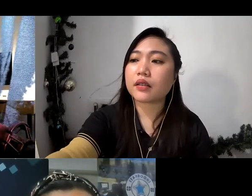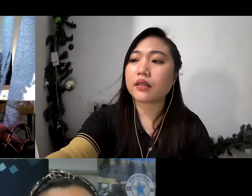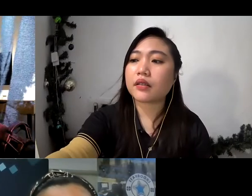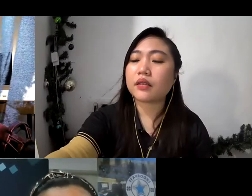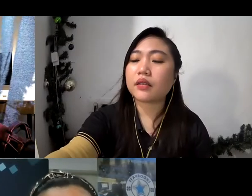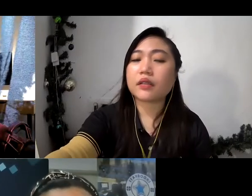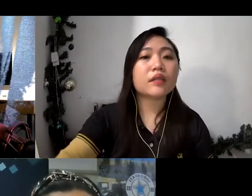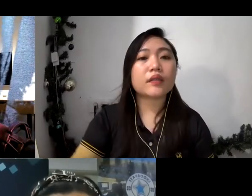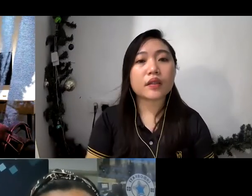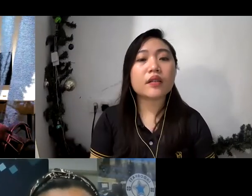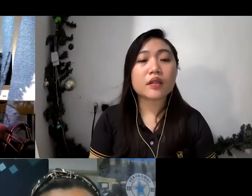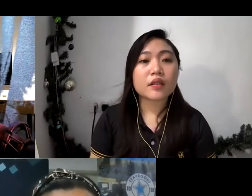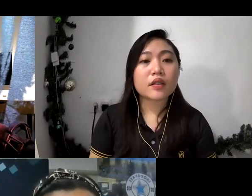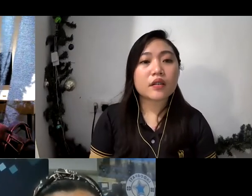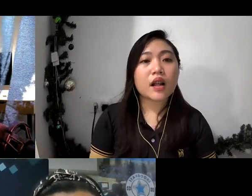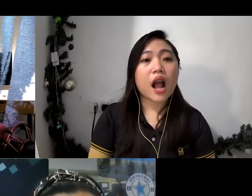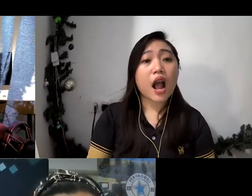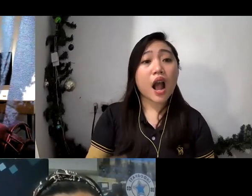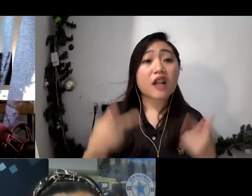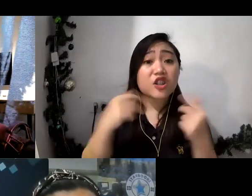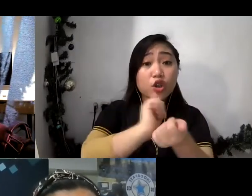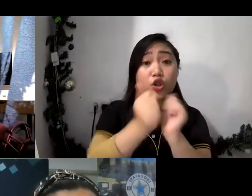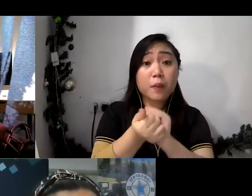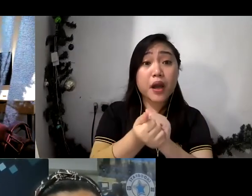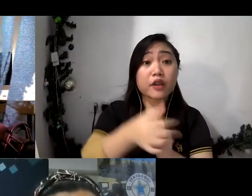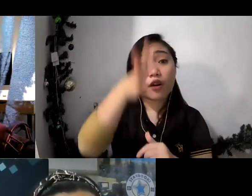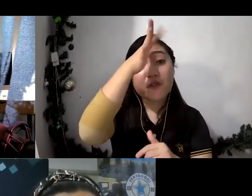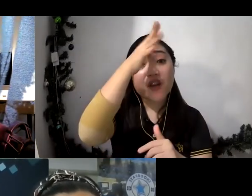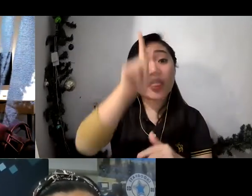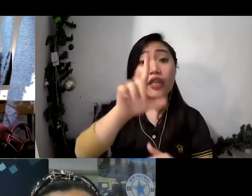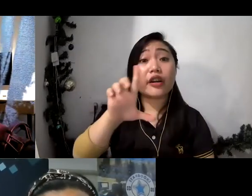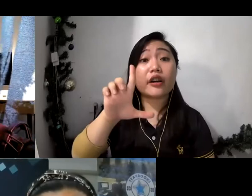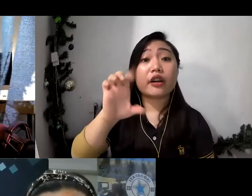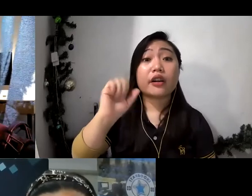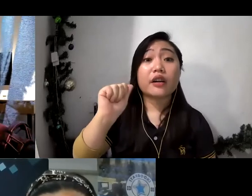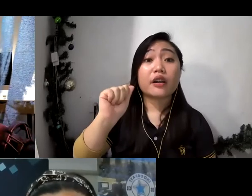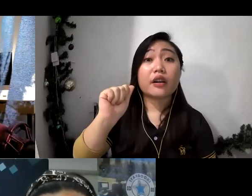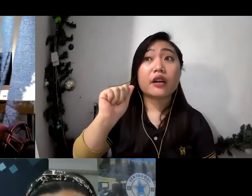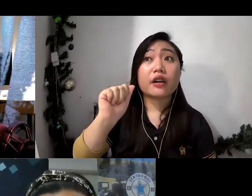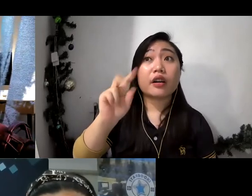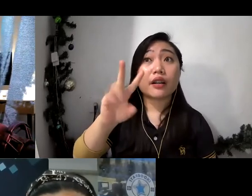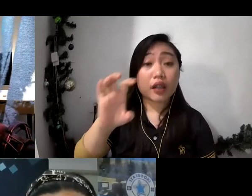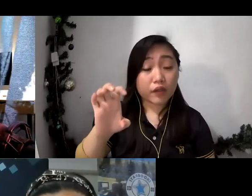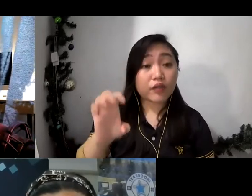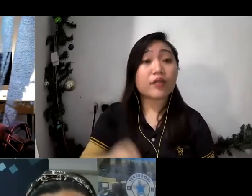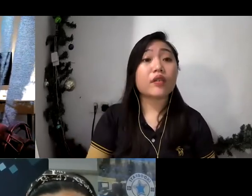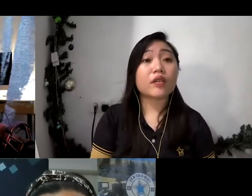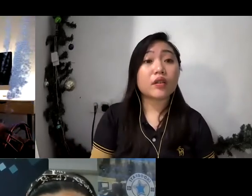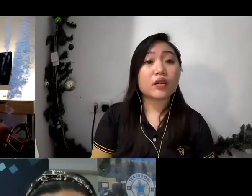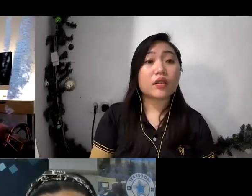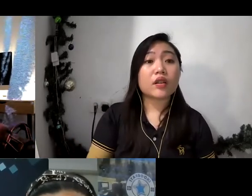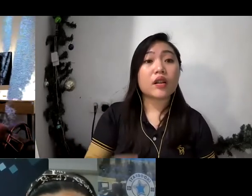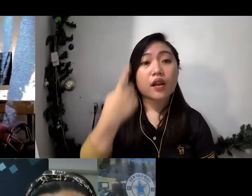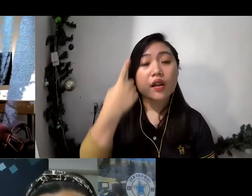I think so, ma'am. Oo. Ang nakalagay lang po kasi sa yung 105 days po, nang kunyari